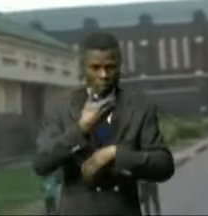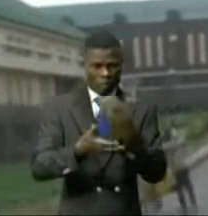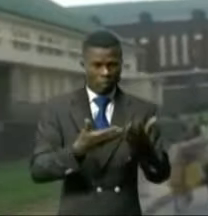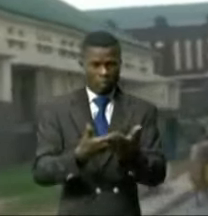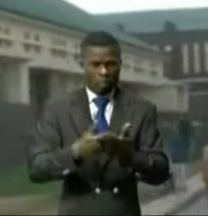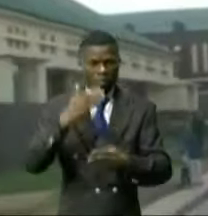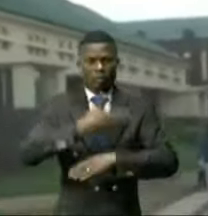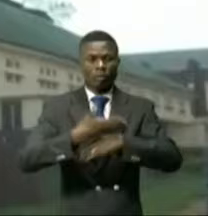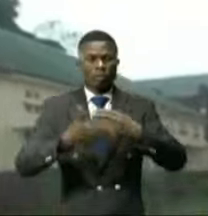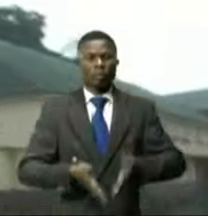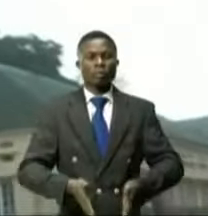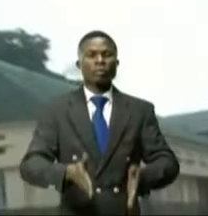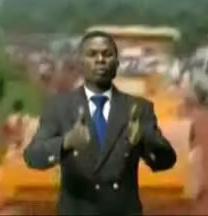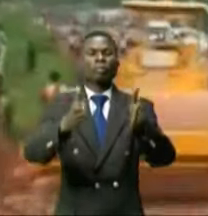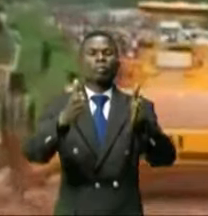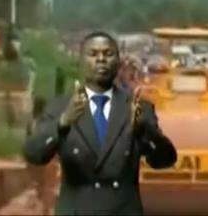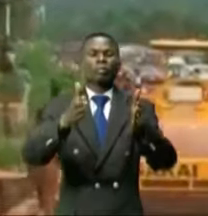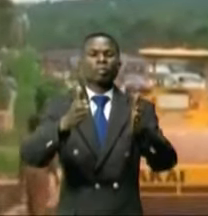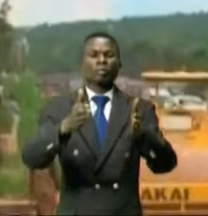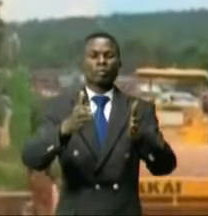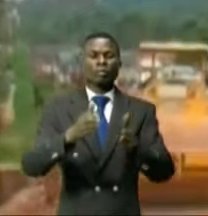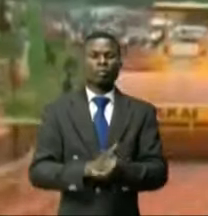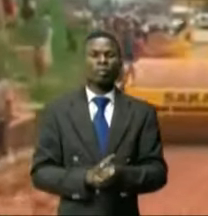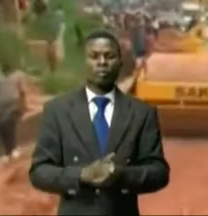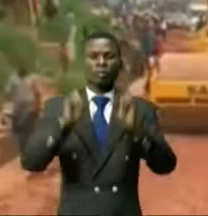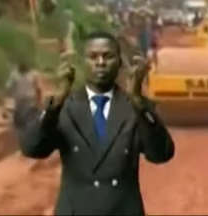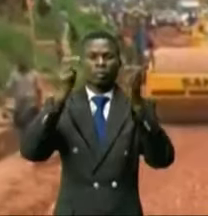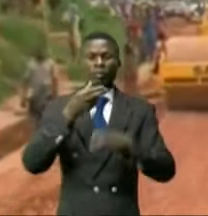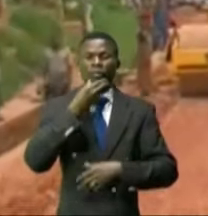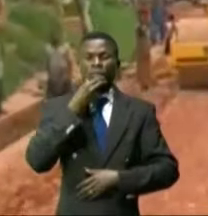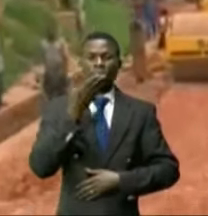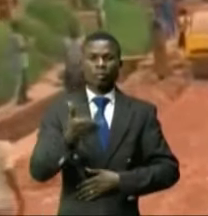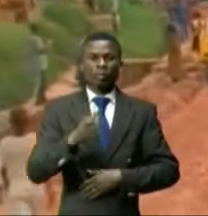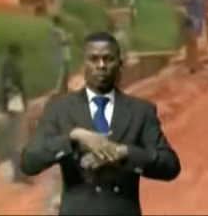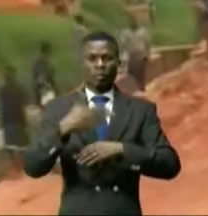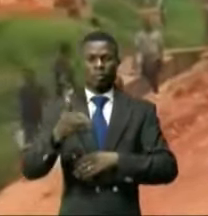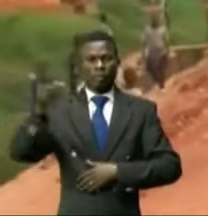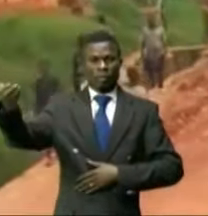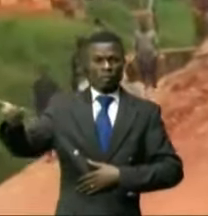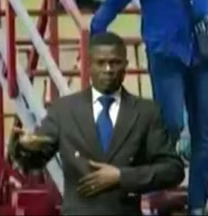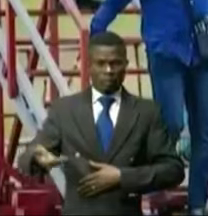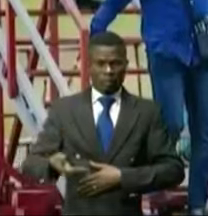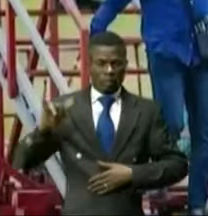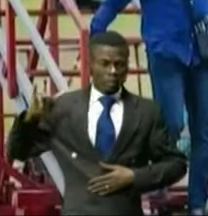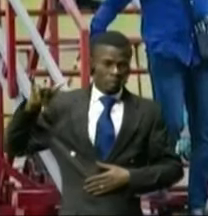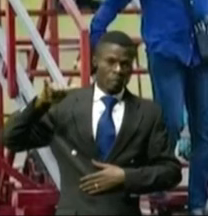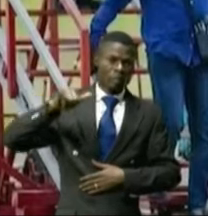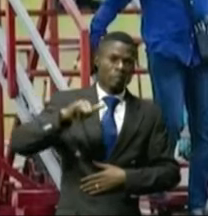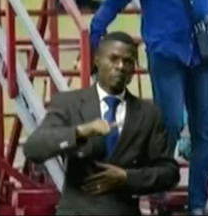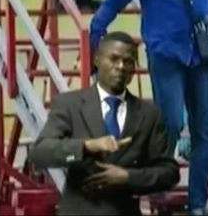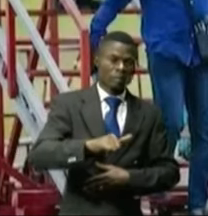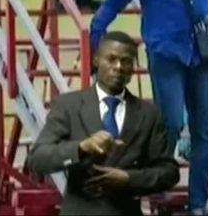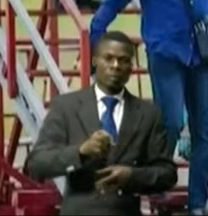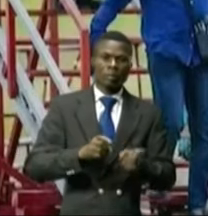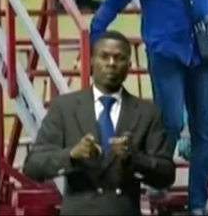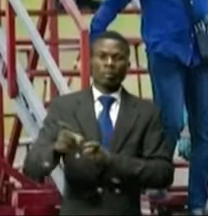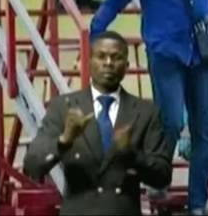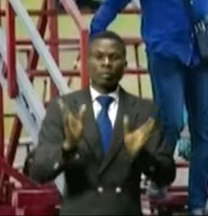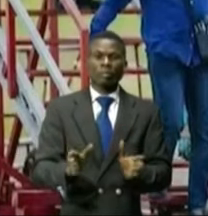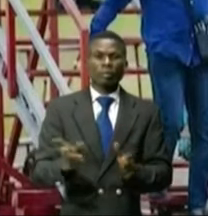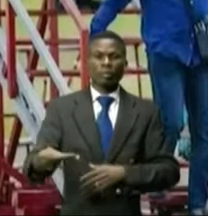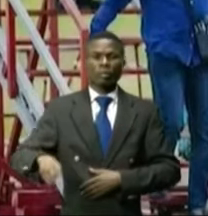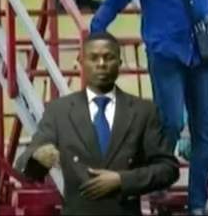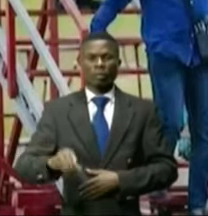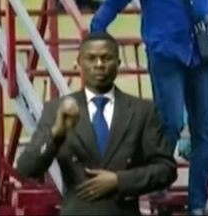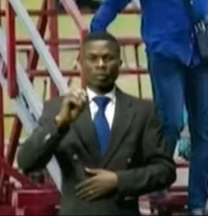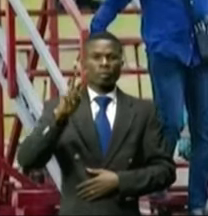de réhabilitation et de modernisation des artères de la ville de Mbujimayi. Après l'accueil à l'aéroport par le directeur provincial de l'OVD,